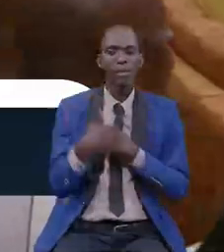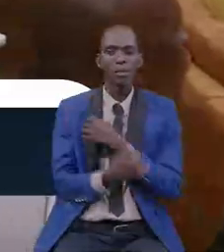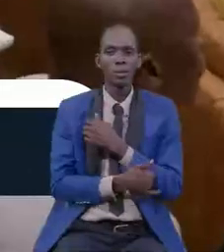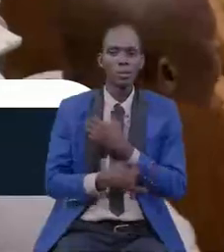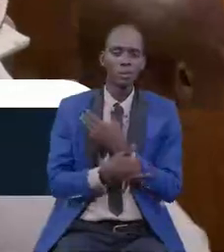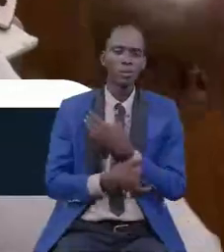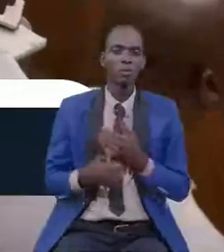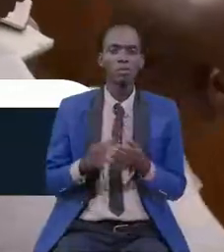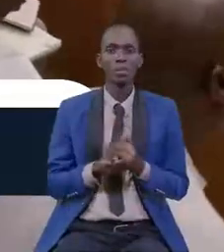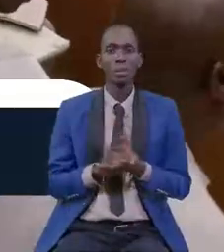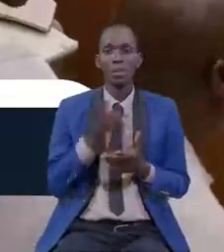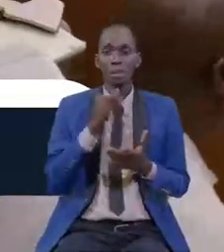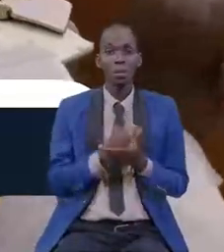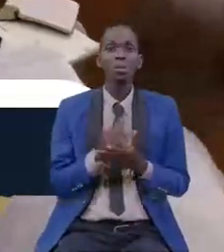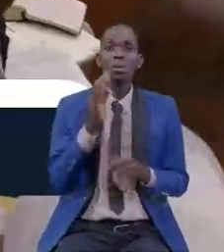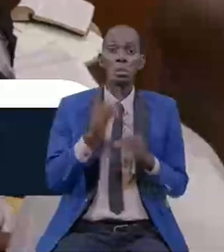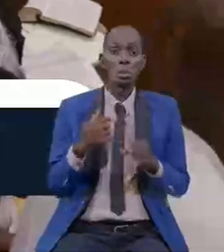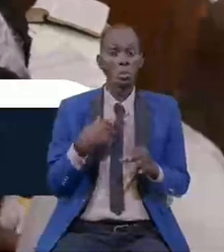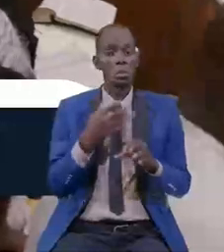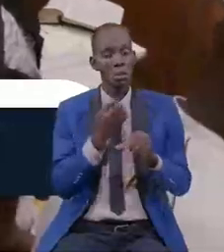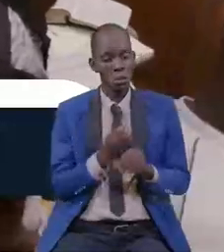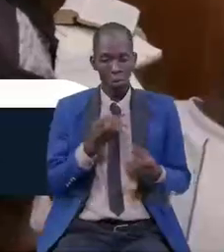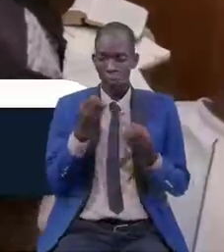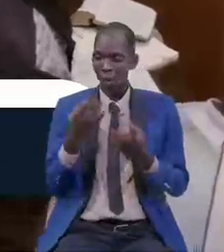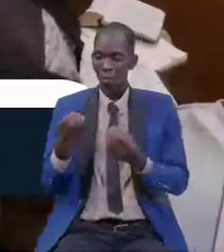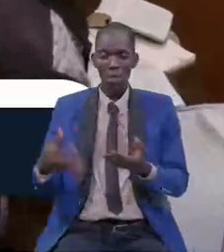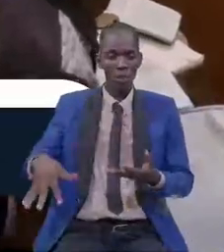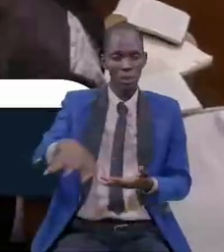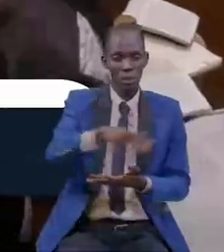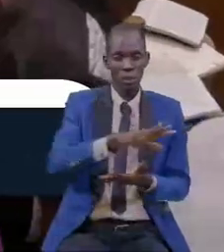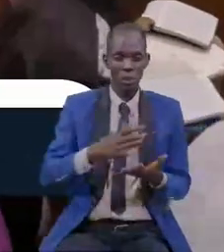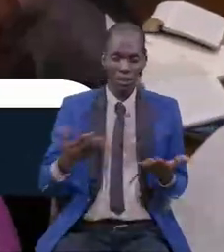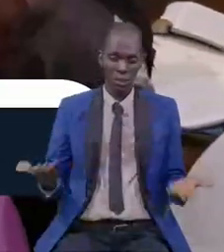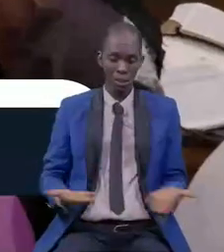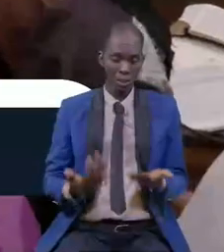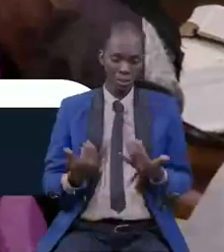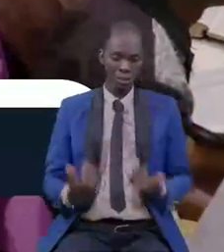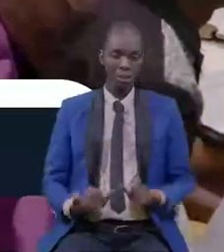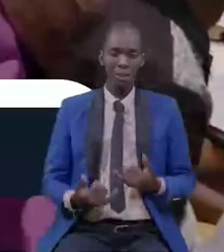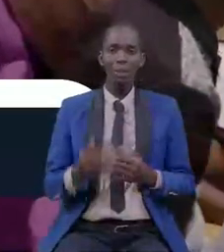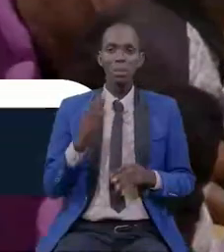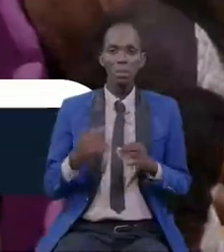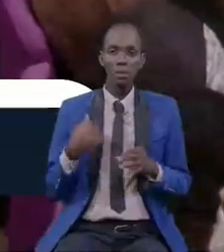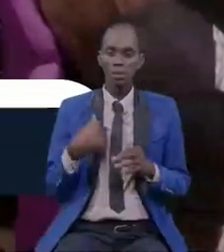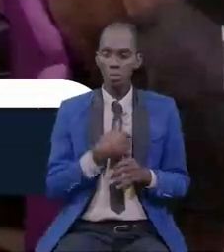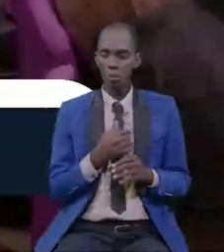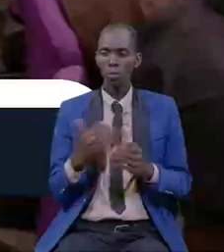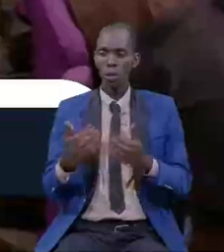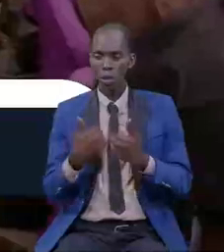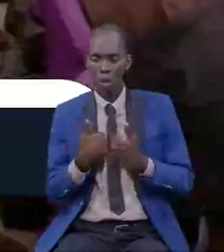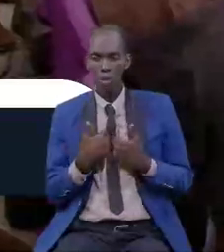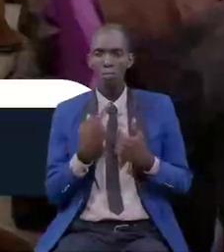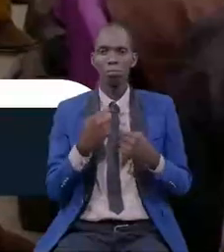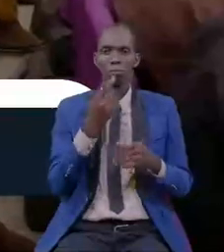meilleure ils ont dit même si nous n'avons pas nous avons tous ces choses-là même si nous avons nous possédons toutes